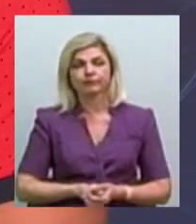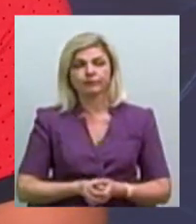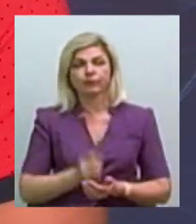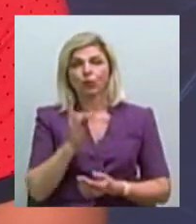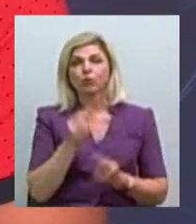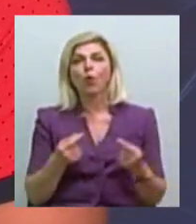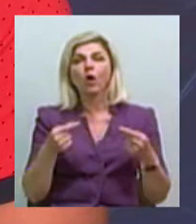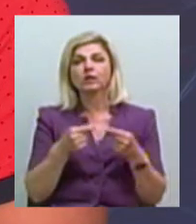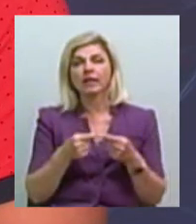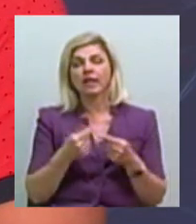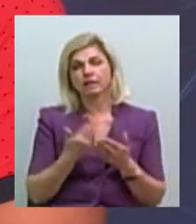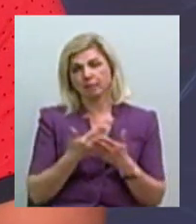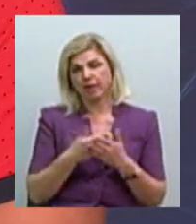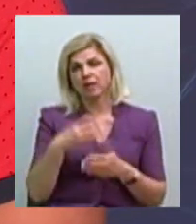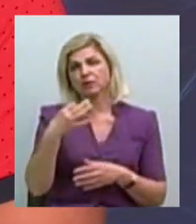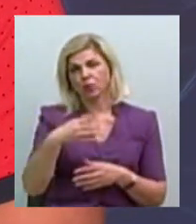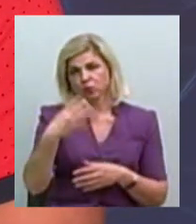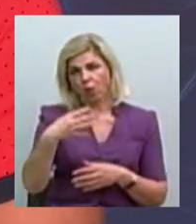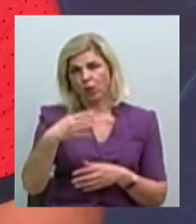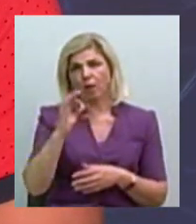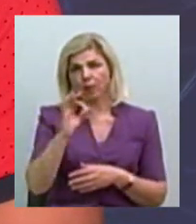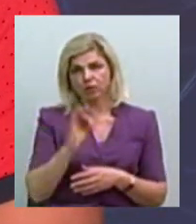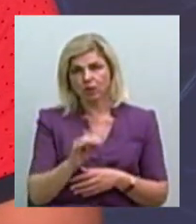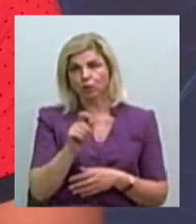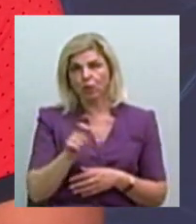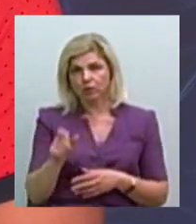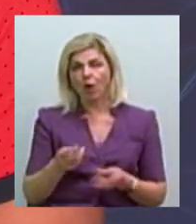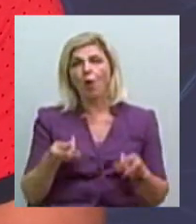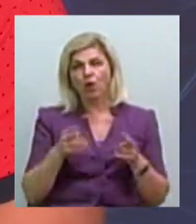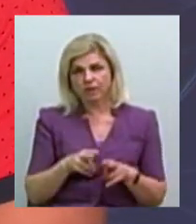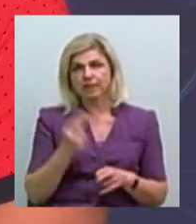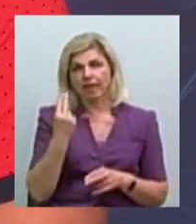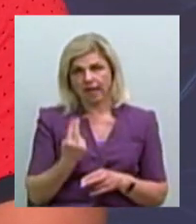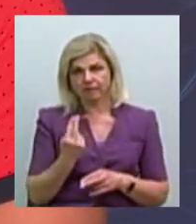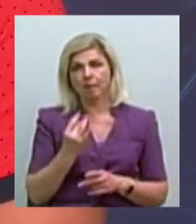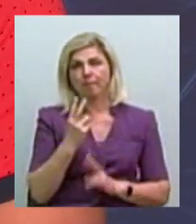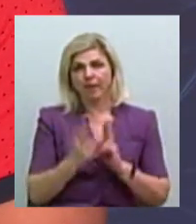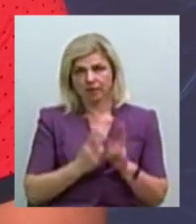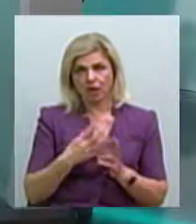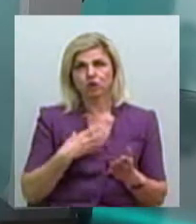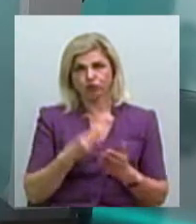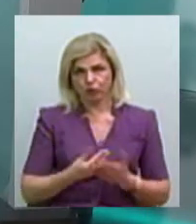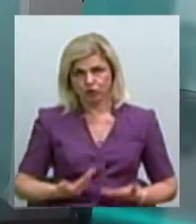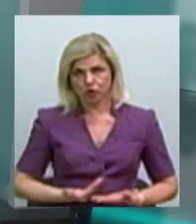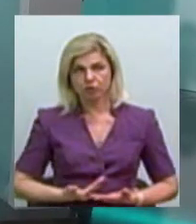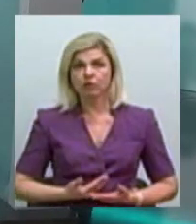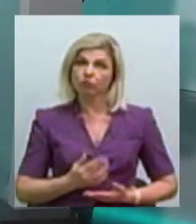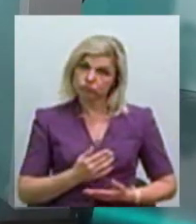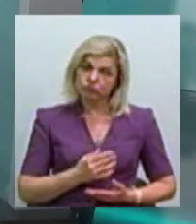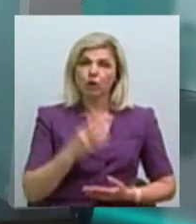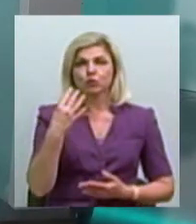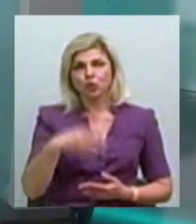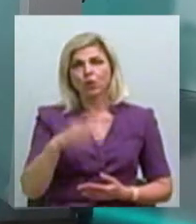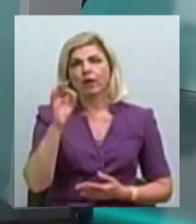конкретная цифра, наверное, процентов 40 людей остаются трезвых и меняют свои жизни. Ну, 40% – це теж значна